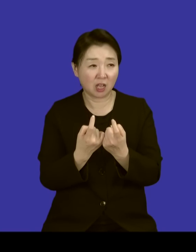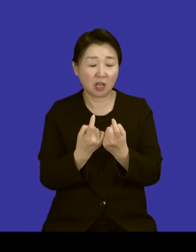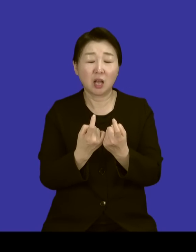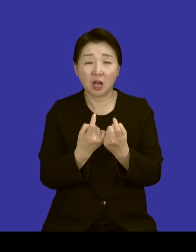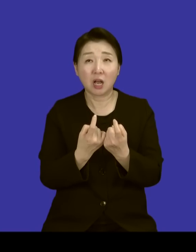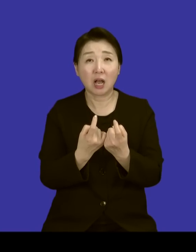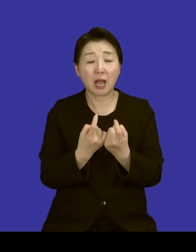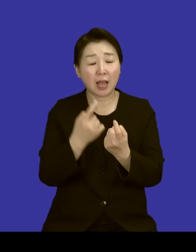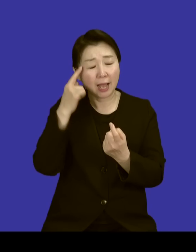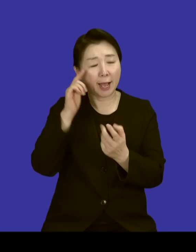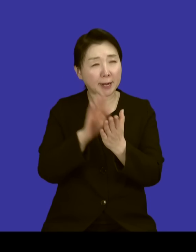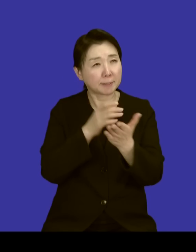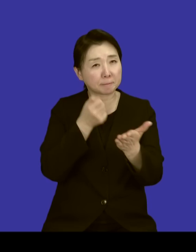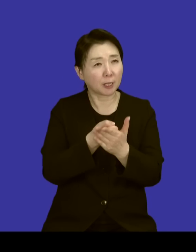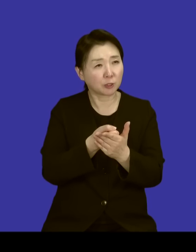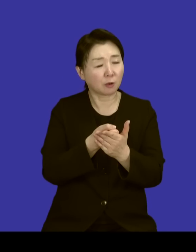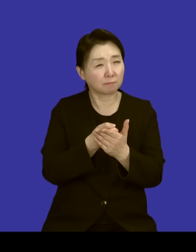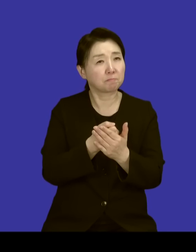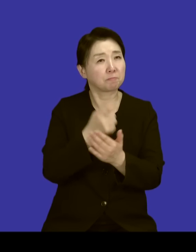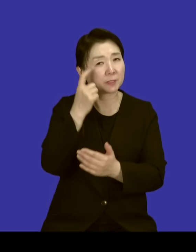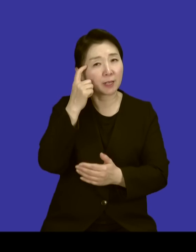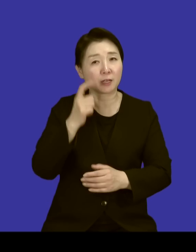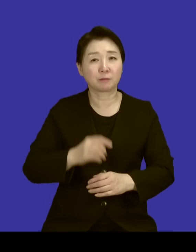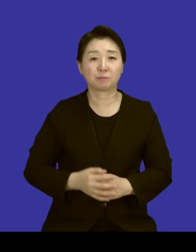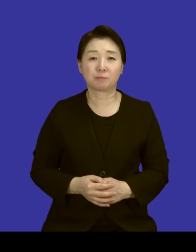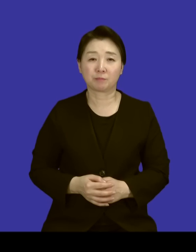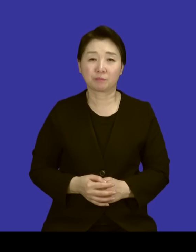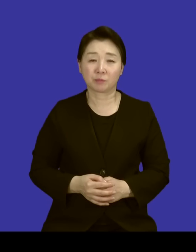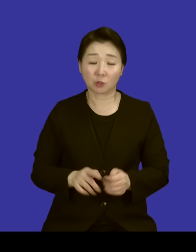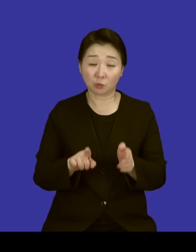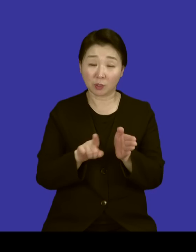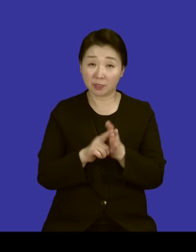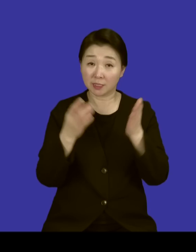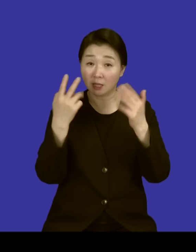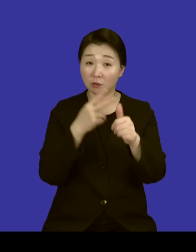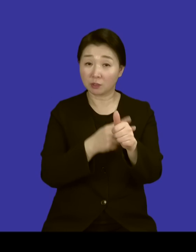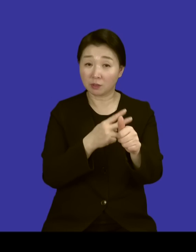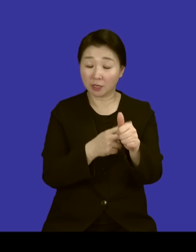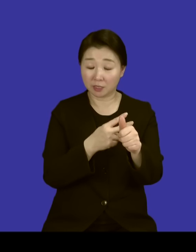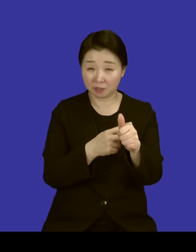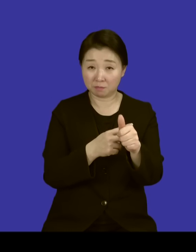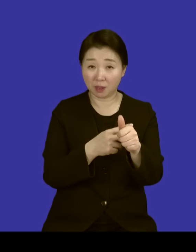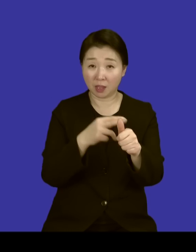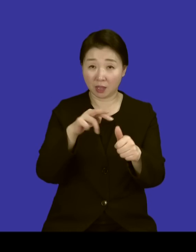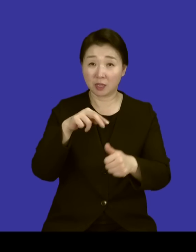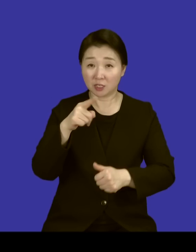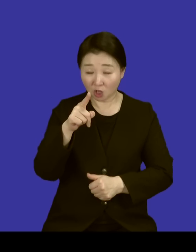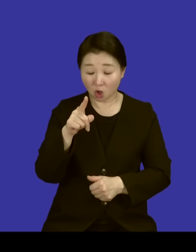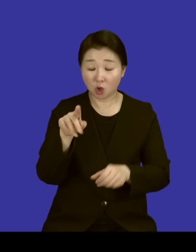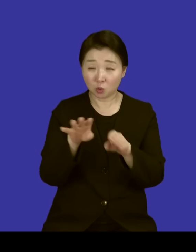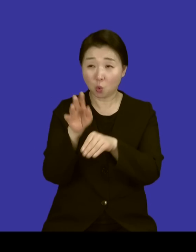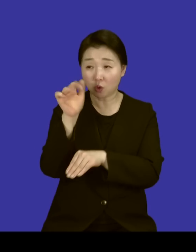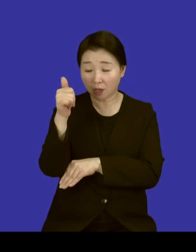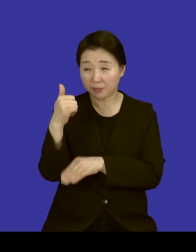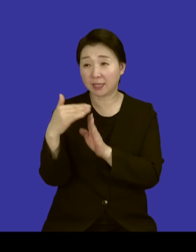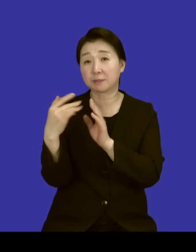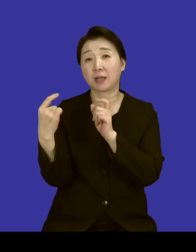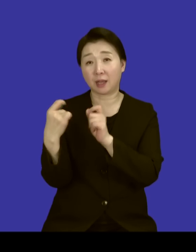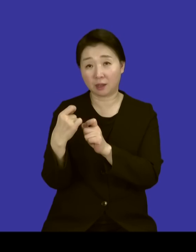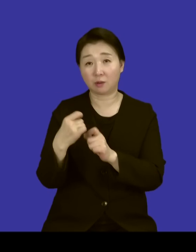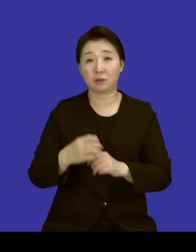생각이 들어서 저희 그 신학교 때 은사하셨던 서정훈 총장님께서 저희 집 가까이 사셨어요. 네.